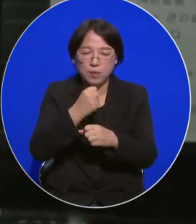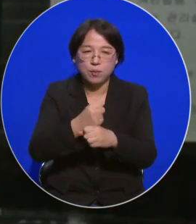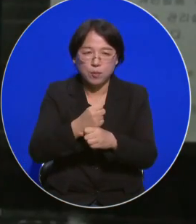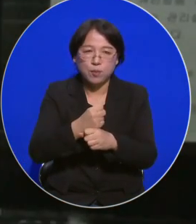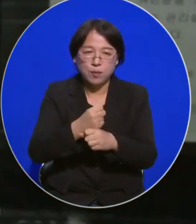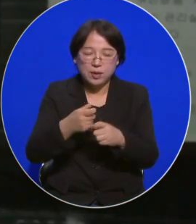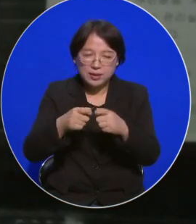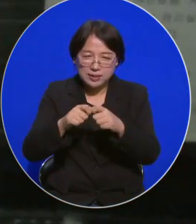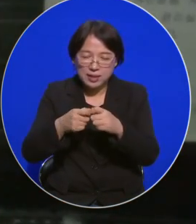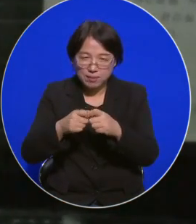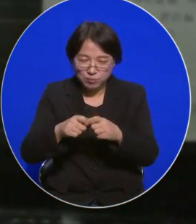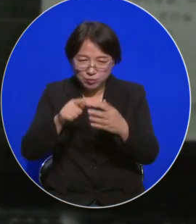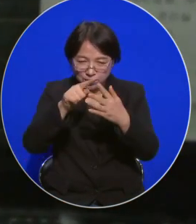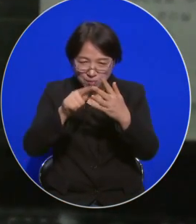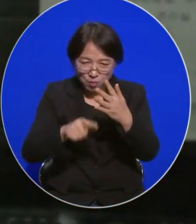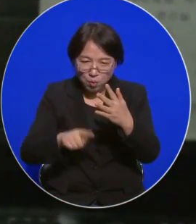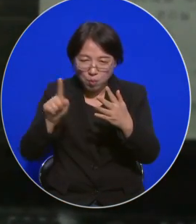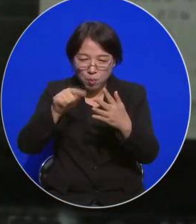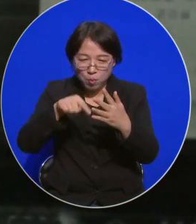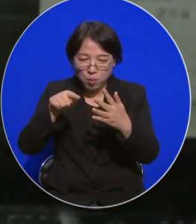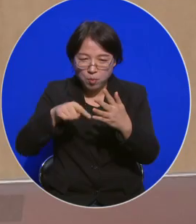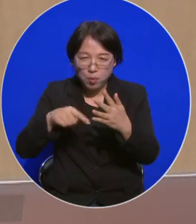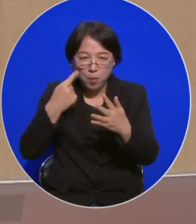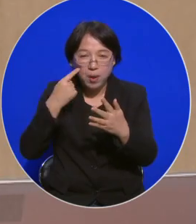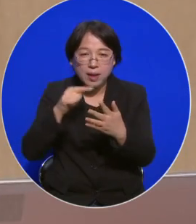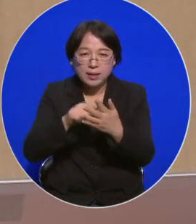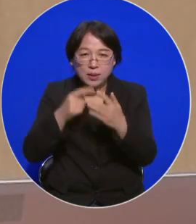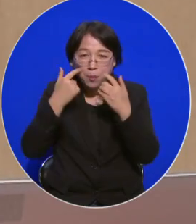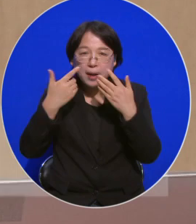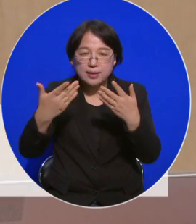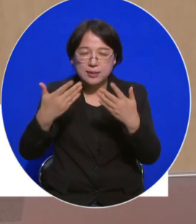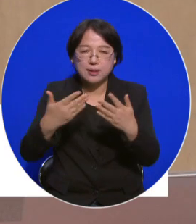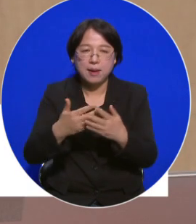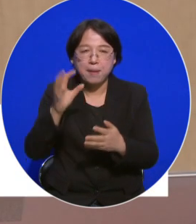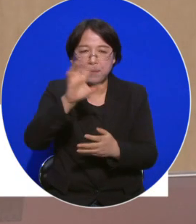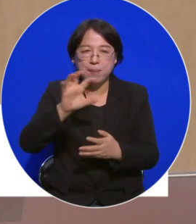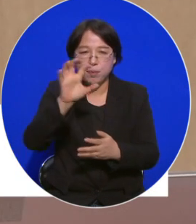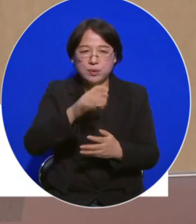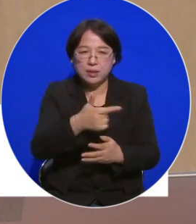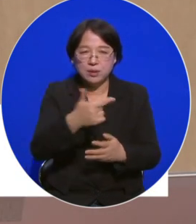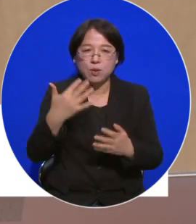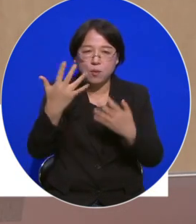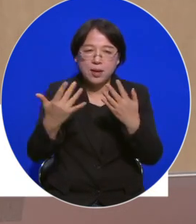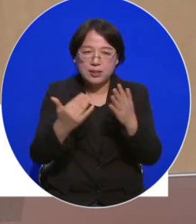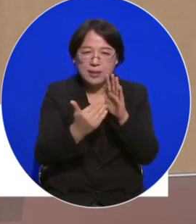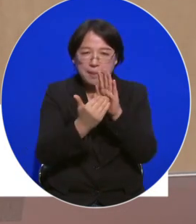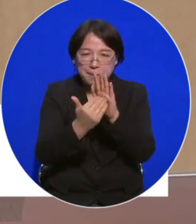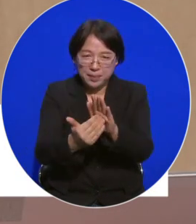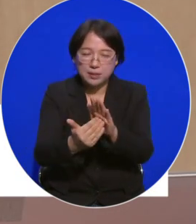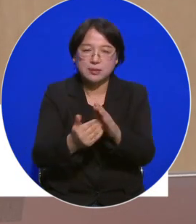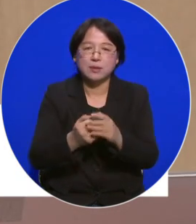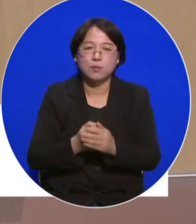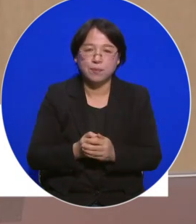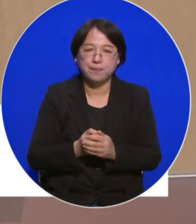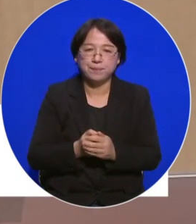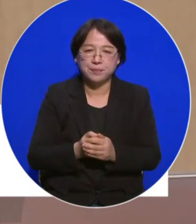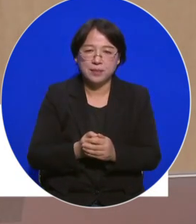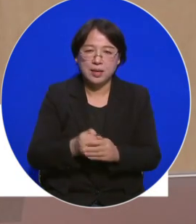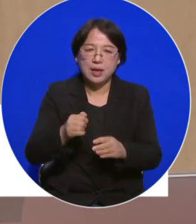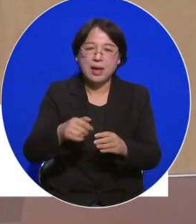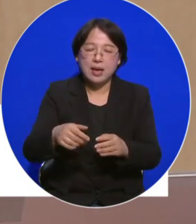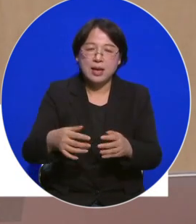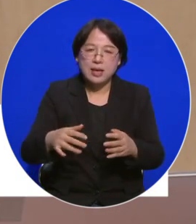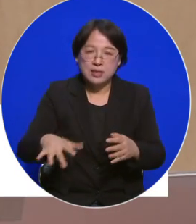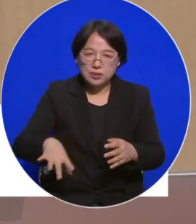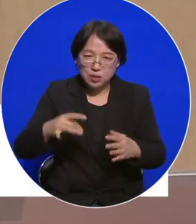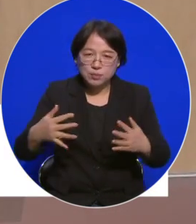세부 점검 사항도 명확히 명시했습니다 반복되는 대형화재 사고의 재발을 방지하고 설계